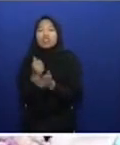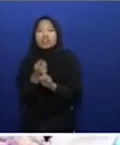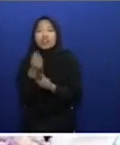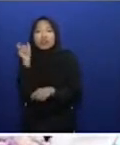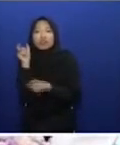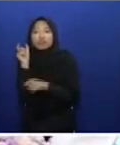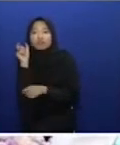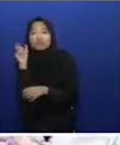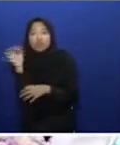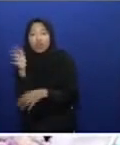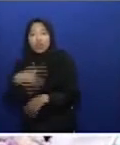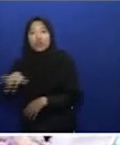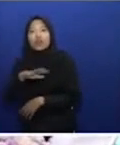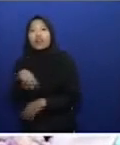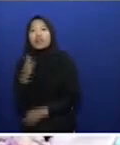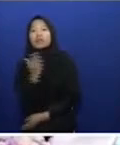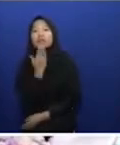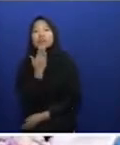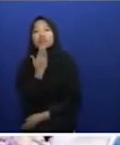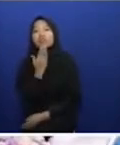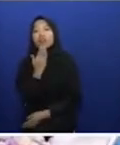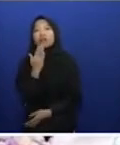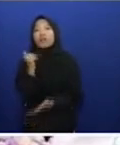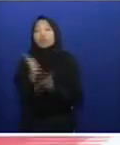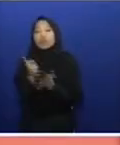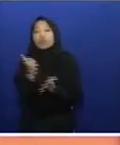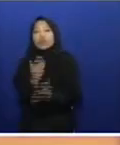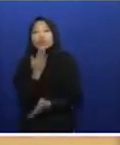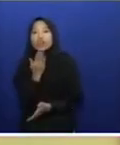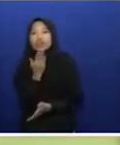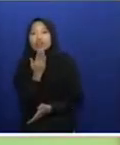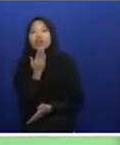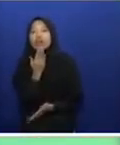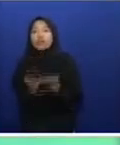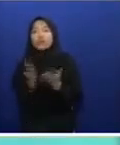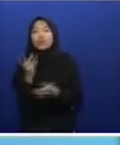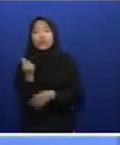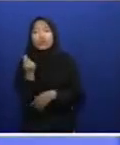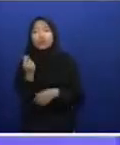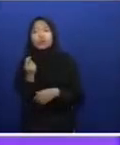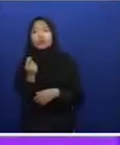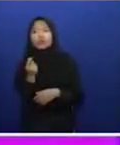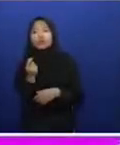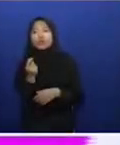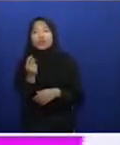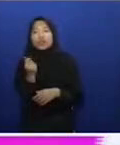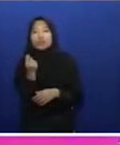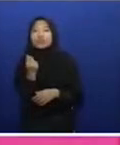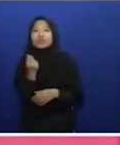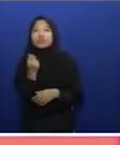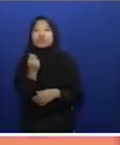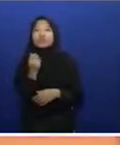kuliah, saya jadi pengusaha, orang-orang yang menertawai saya, yang menghina saya itu, saya rekrut